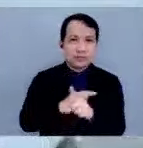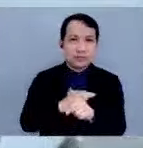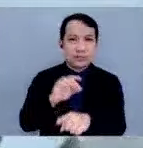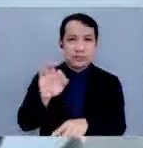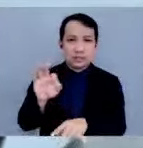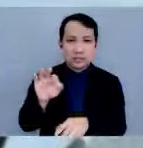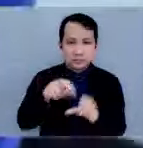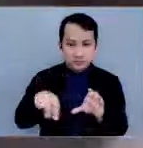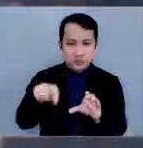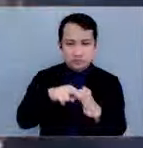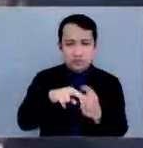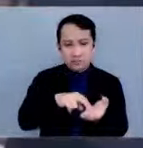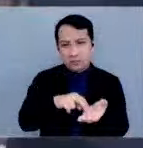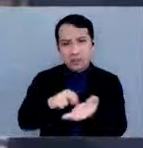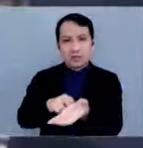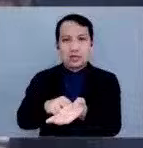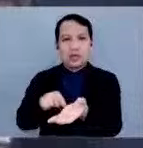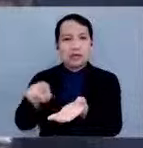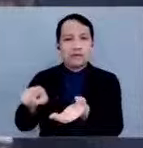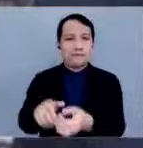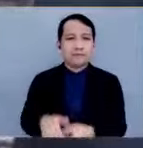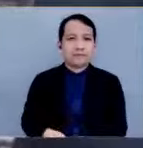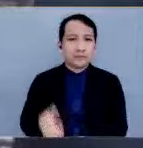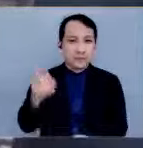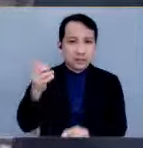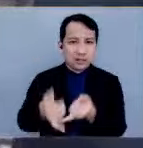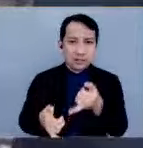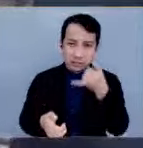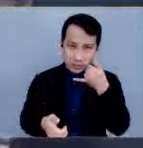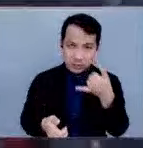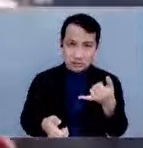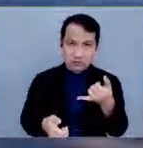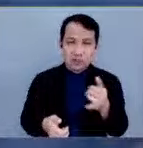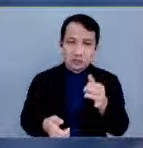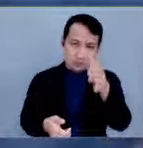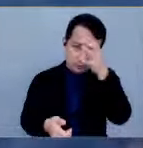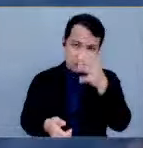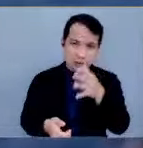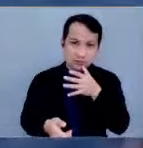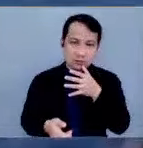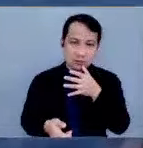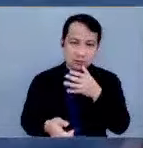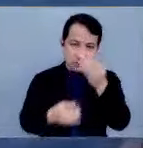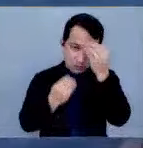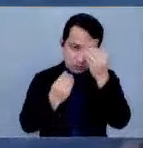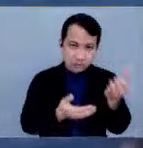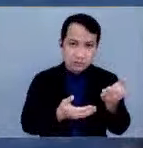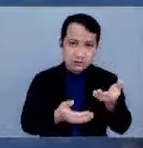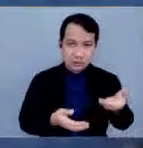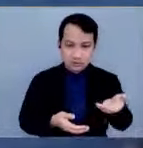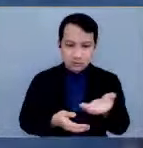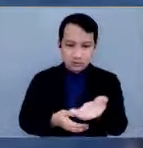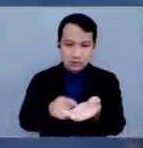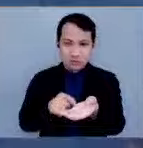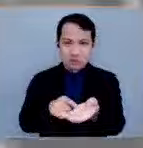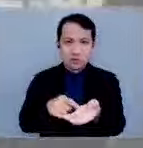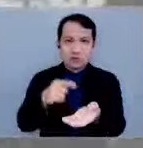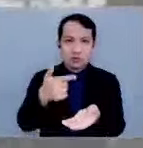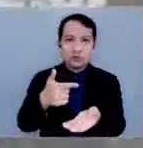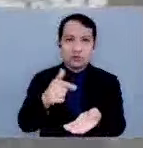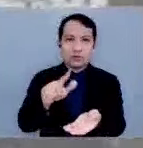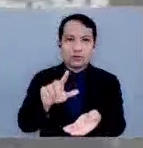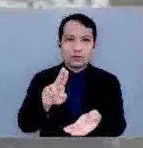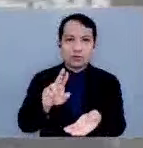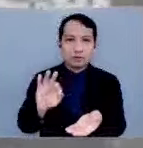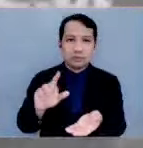sa barko. Sa huling tawag ni Bobby sa kanyang mga magulang, nag-abiso siya na daraan daw ang barko nila sa Gulf of Aden kung